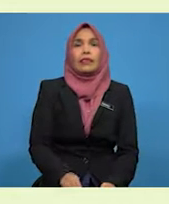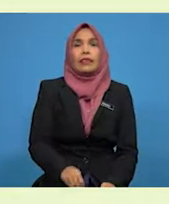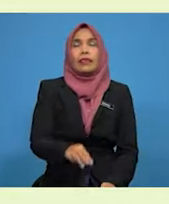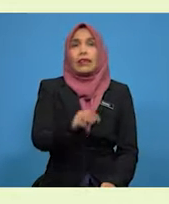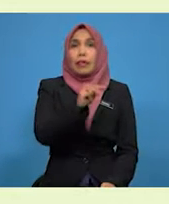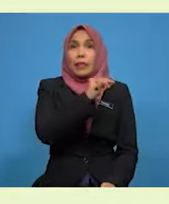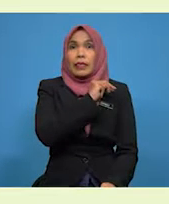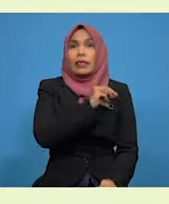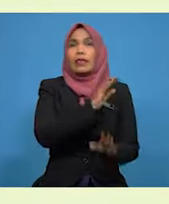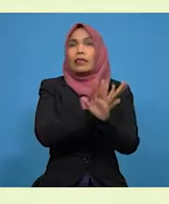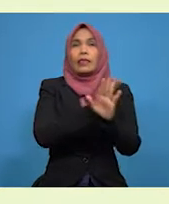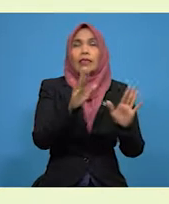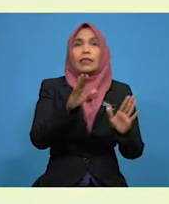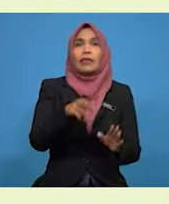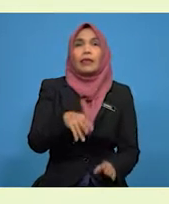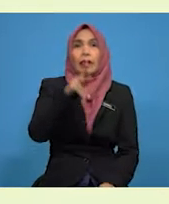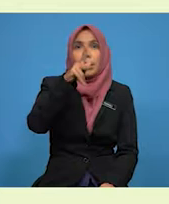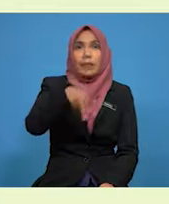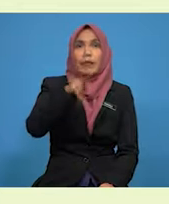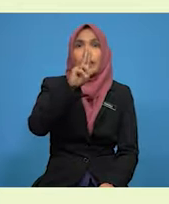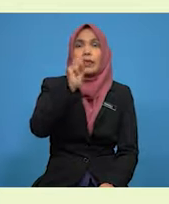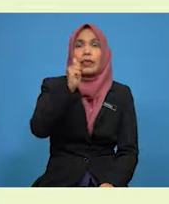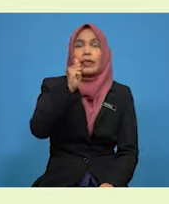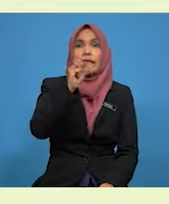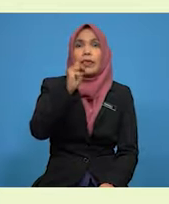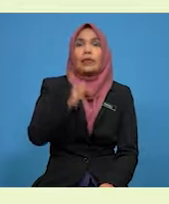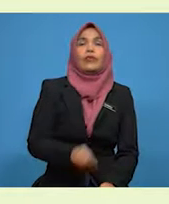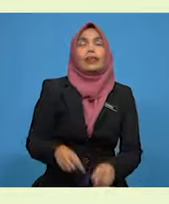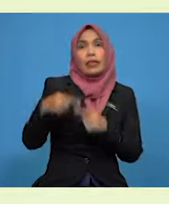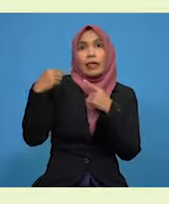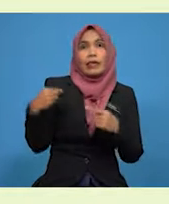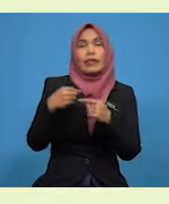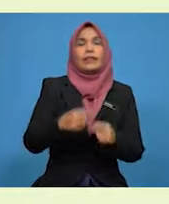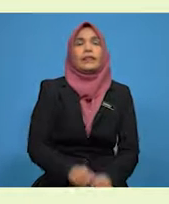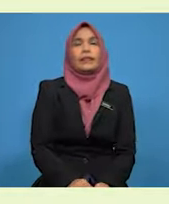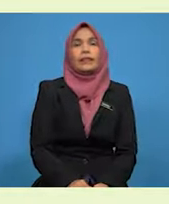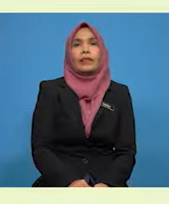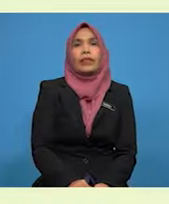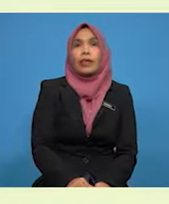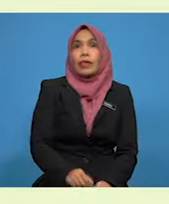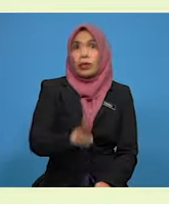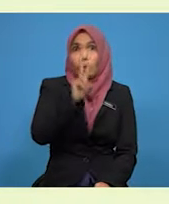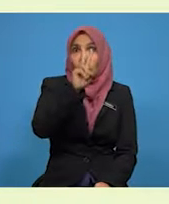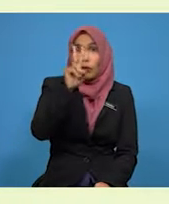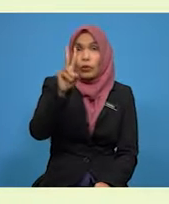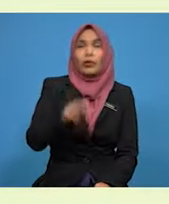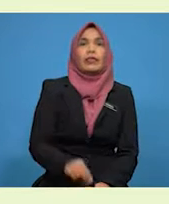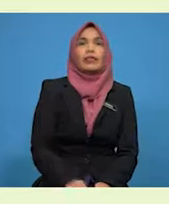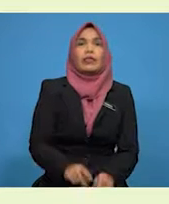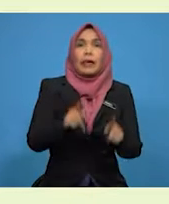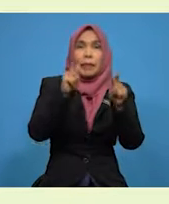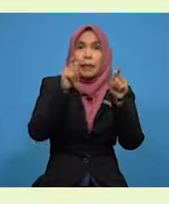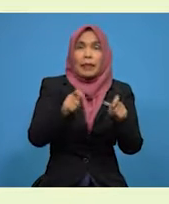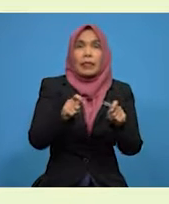yang diberikan. Kedua-dua pihak perlu mengemukakan bukti dan pekerja diberikan peluang